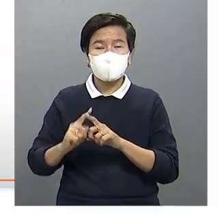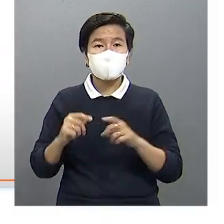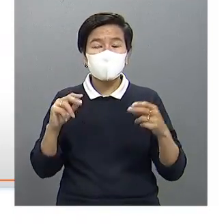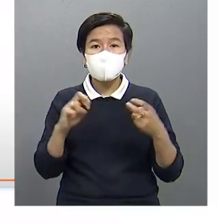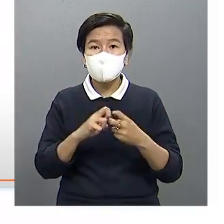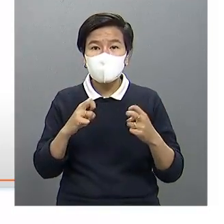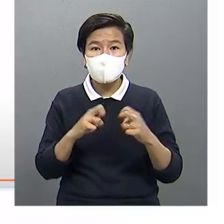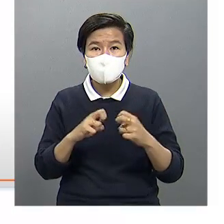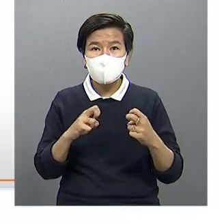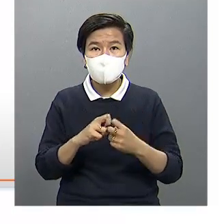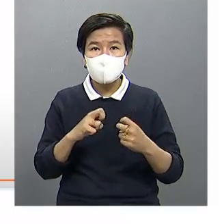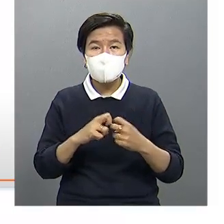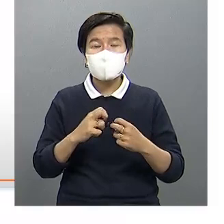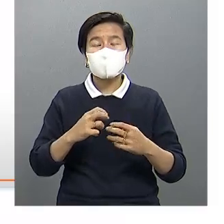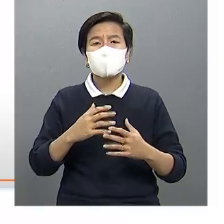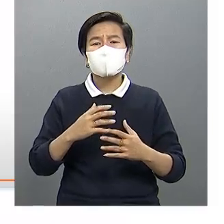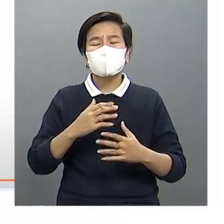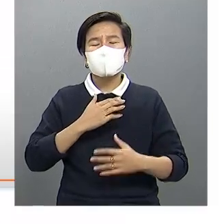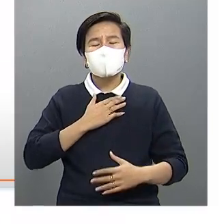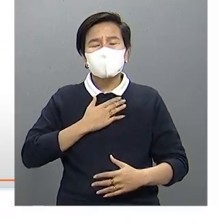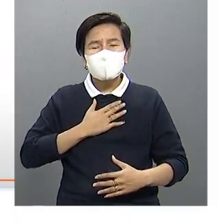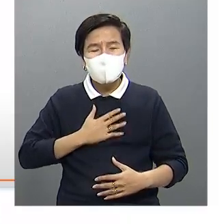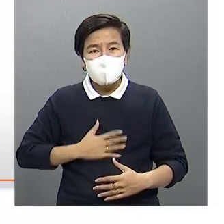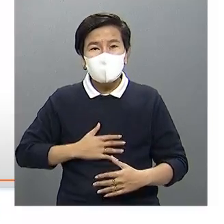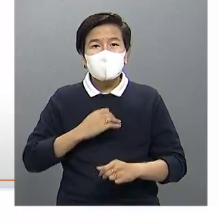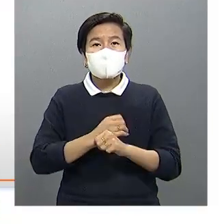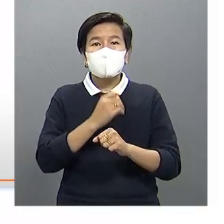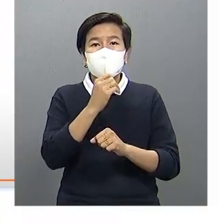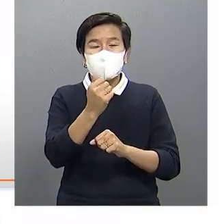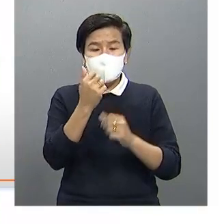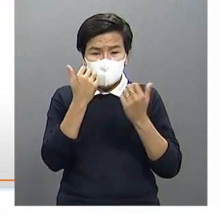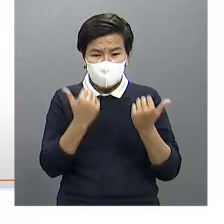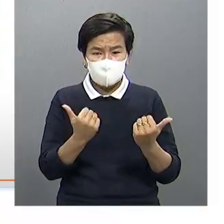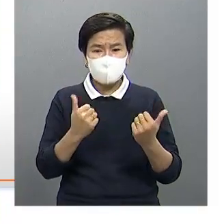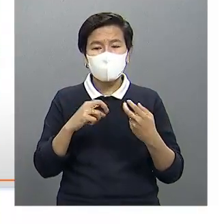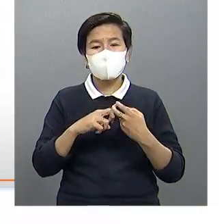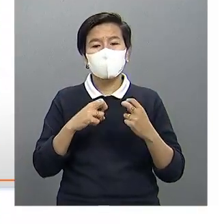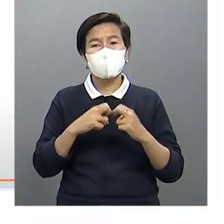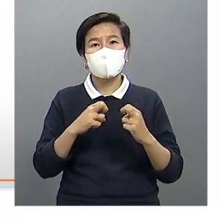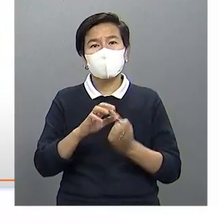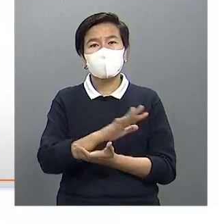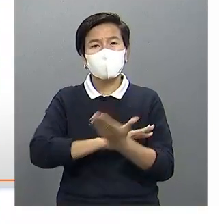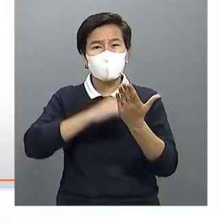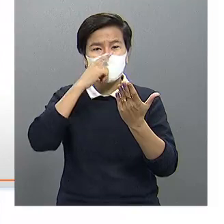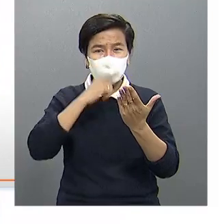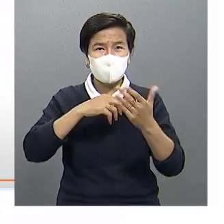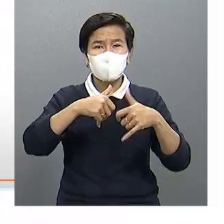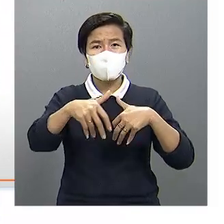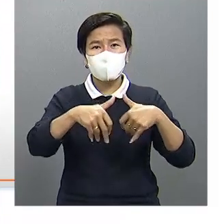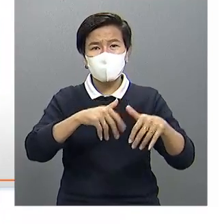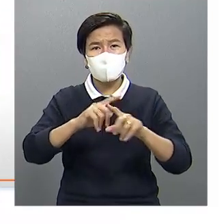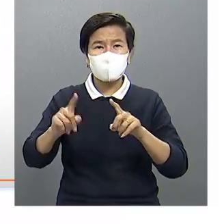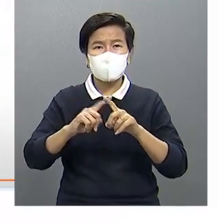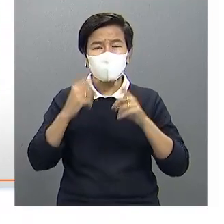งนี้บ้านเมืองนะครับคนเนี่ยค่อนข้างเครียดมากนะครับซึ่งบางทีเนี่ยเราอาจจะไม่สามารถไปแ